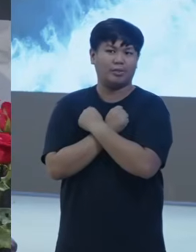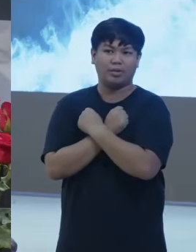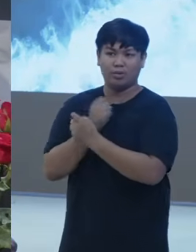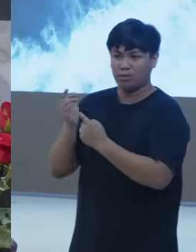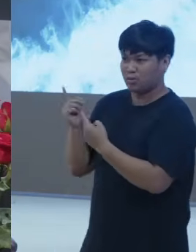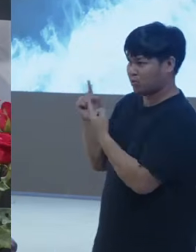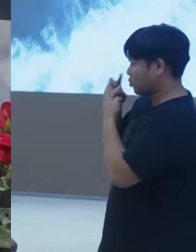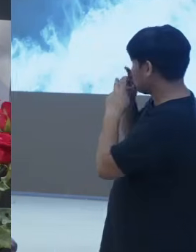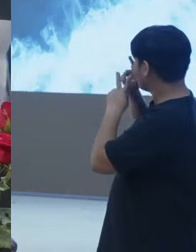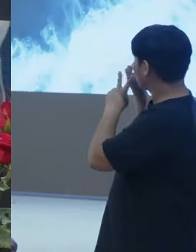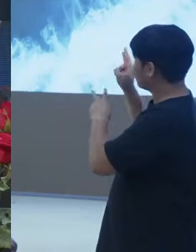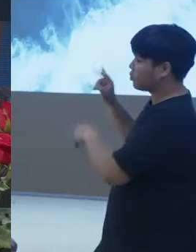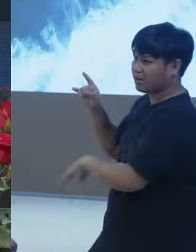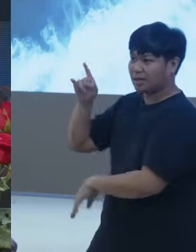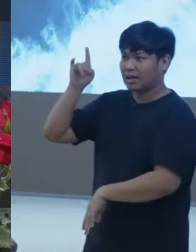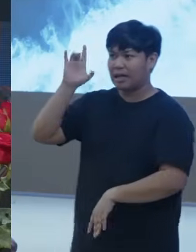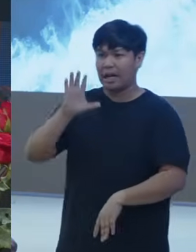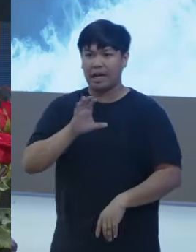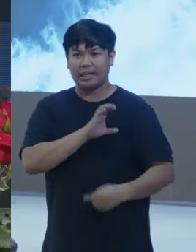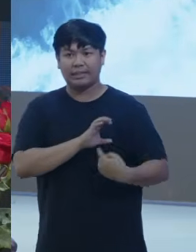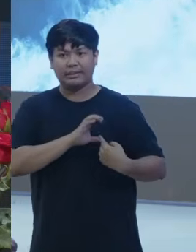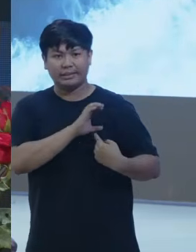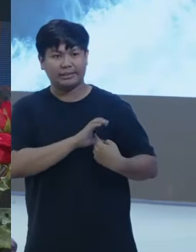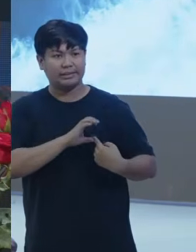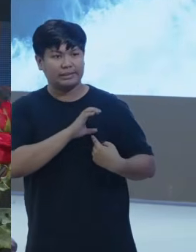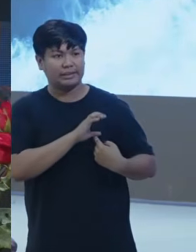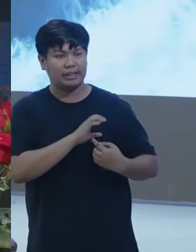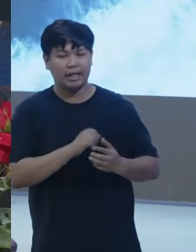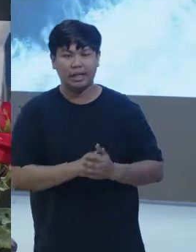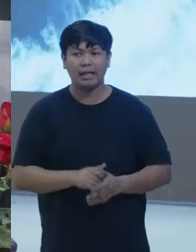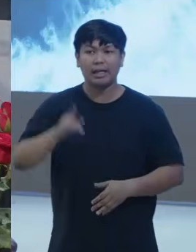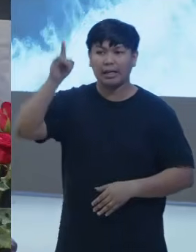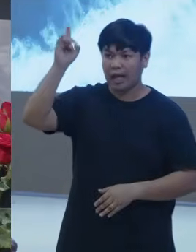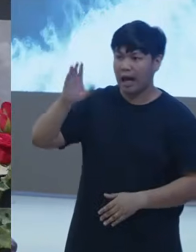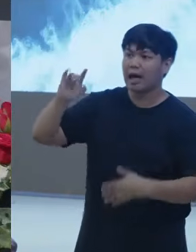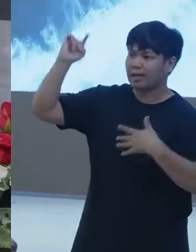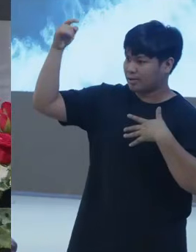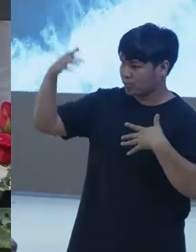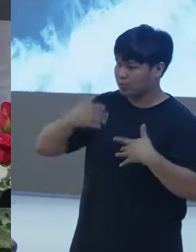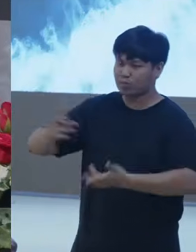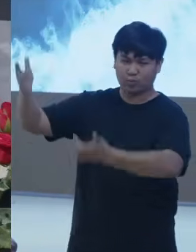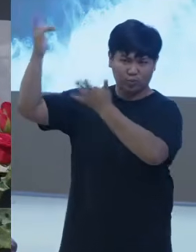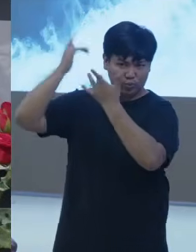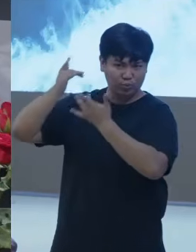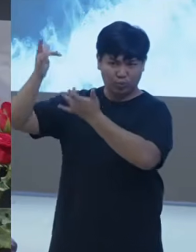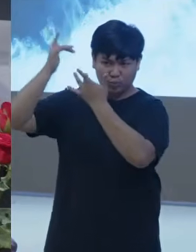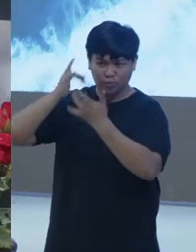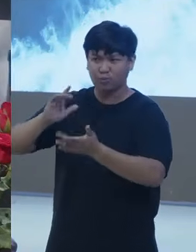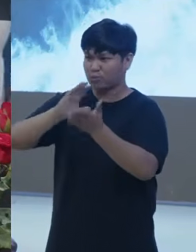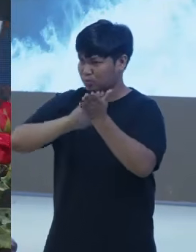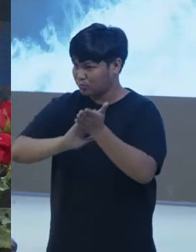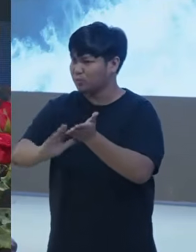Diyos. Matyaga, mapagpatawad, mahabagin.